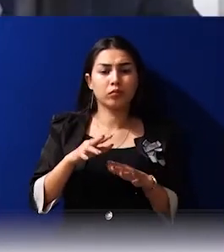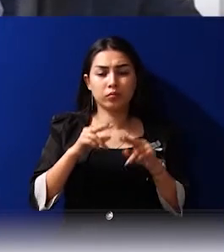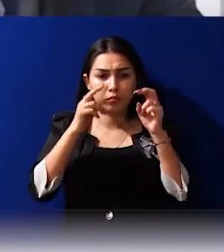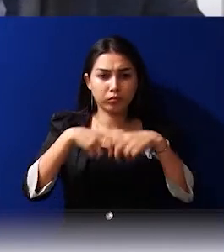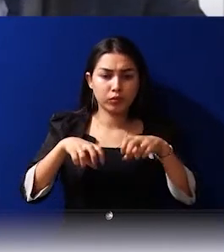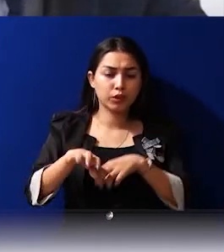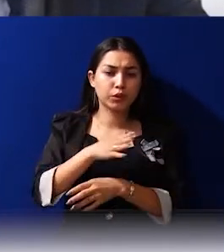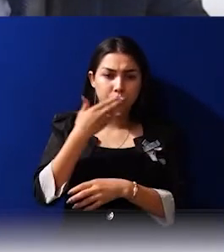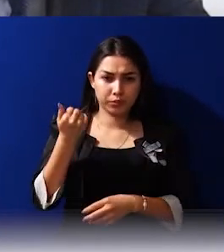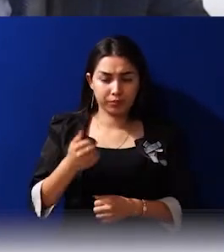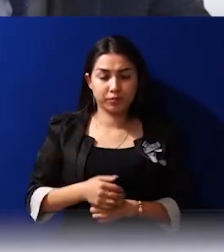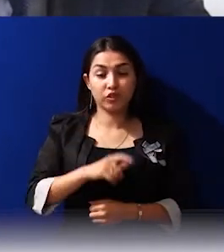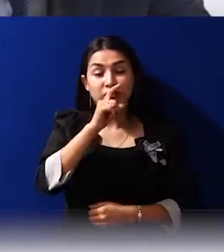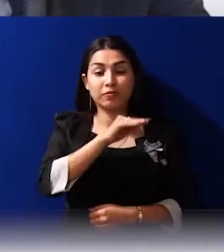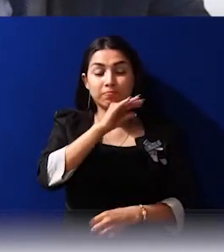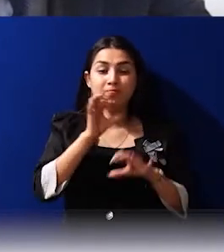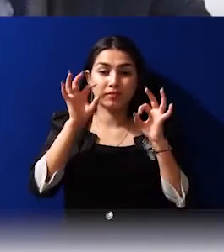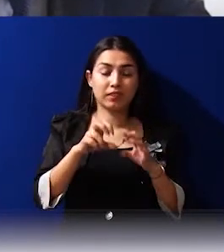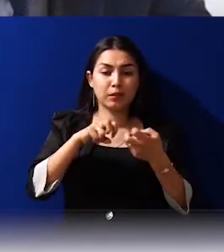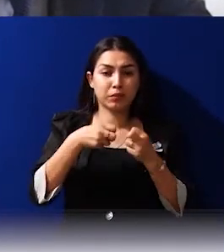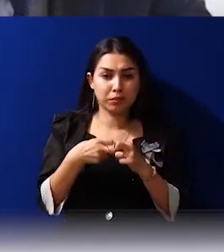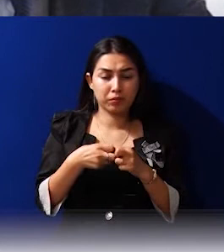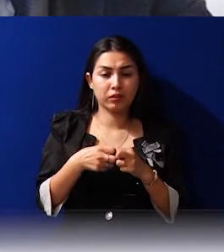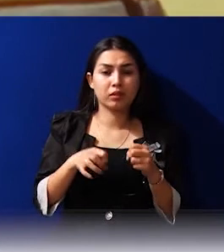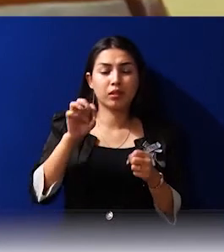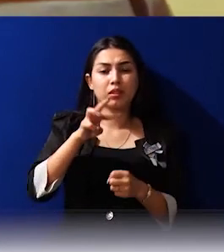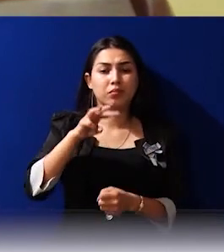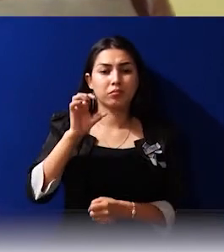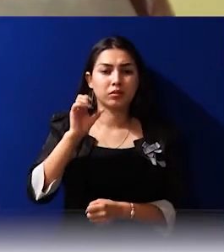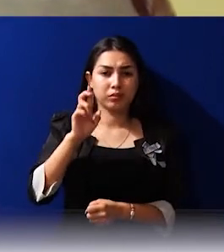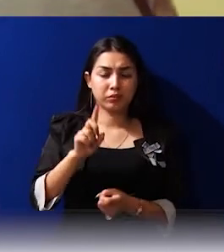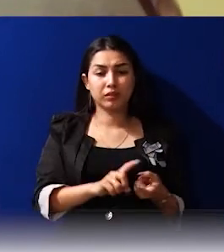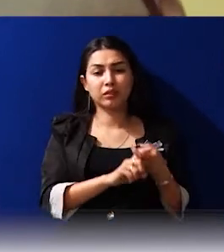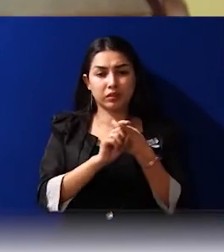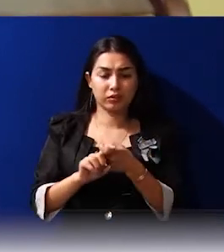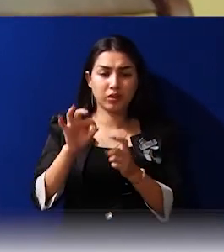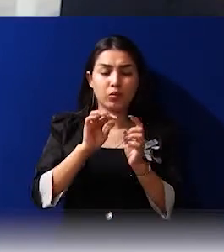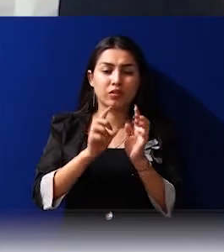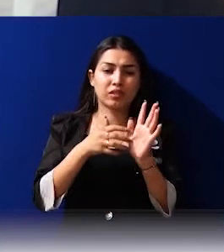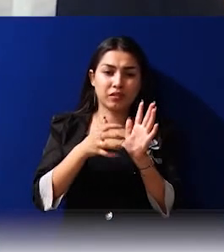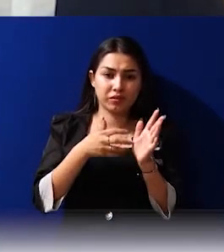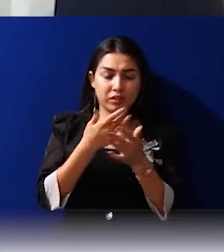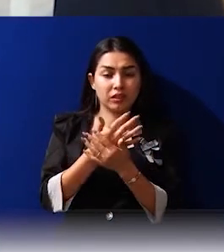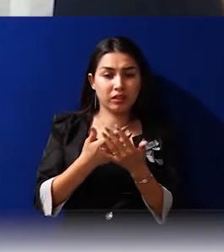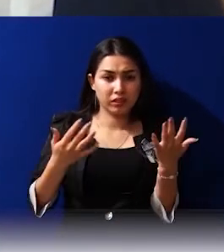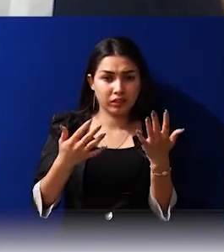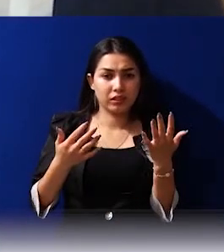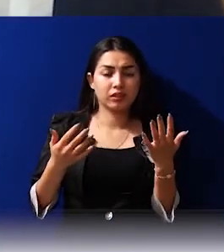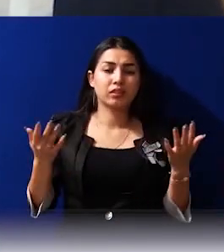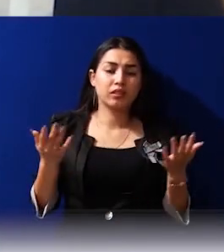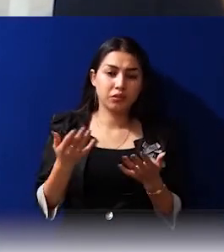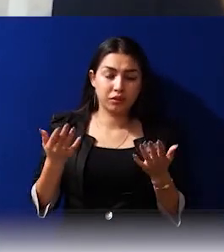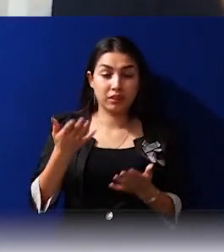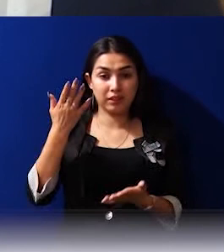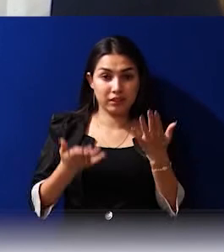вопрос? Специалисты отмечают, что основная проблема развития МСБ в регионе связана с недостаточным уровнем образованности предпринимателей.